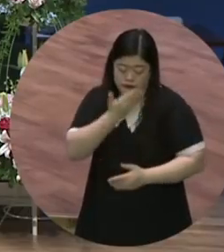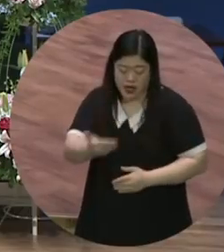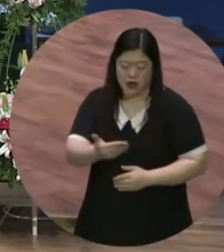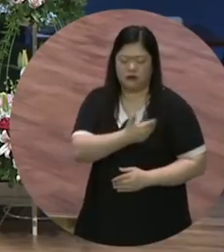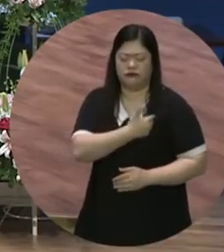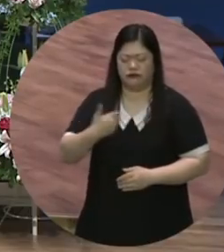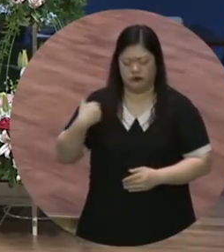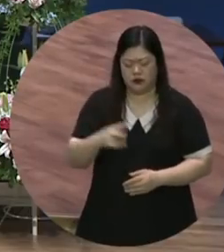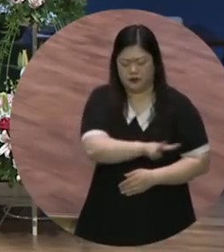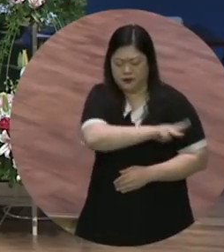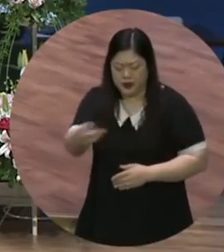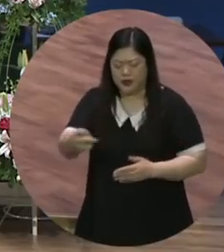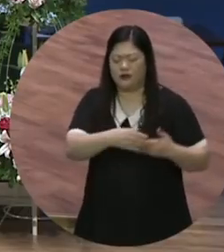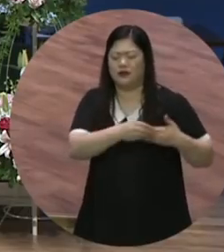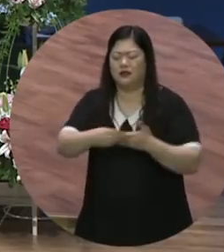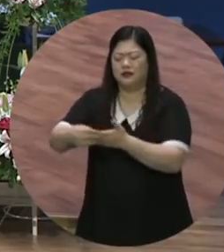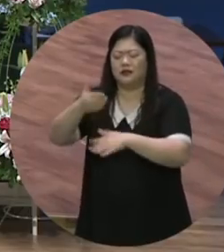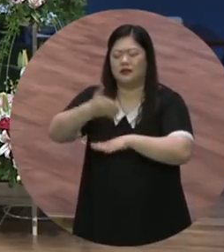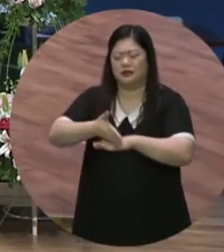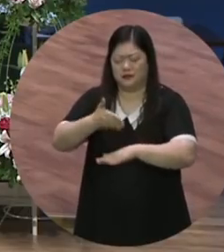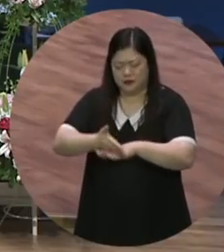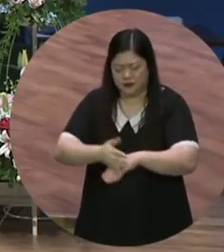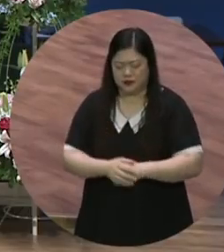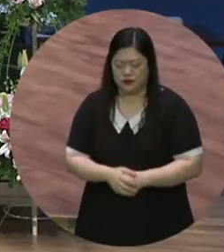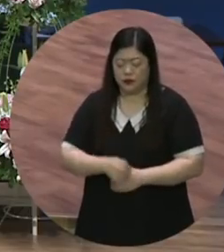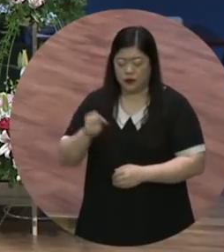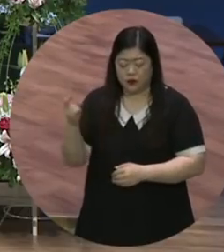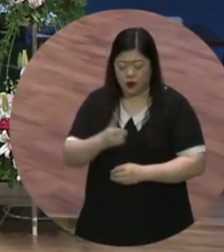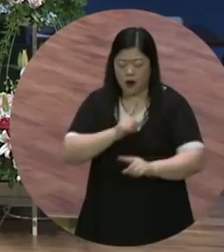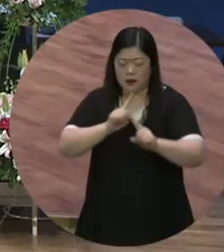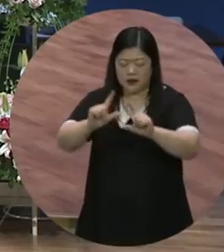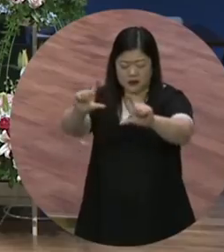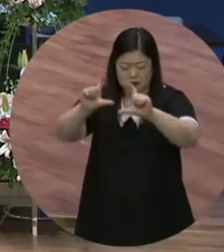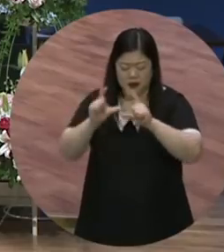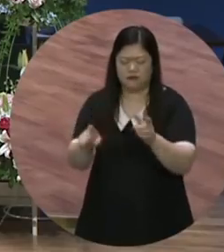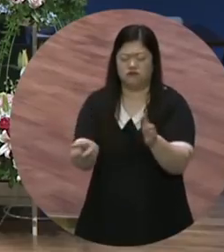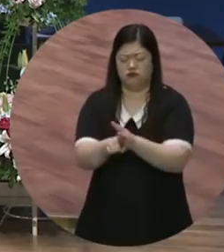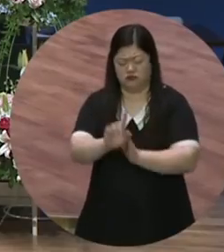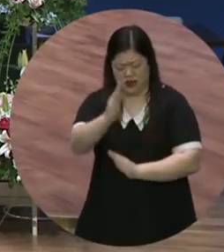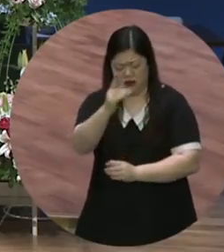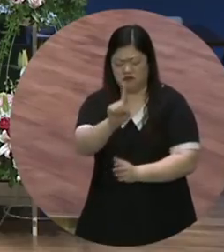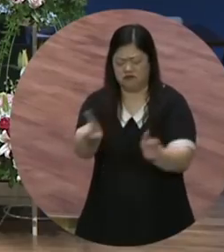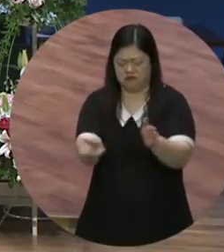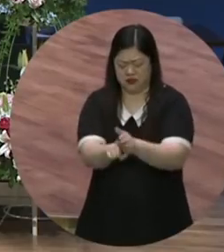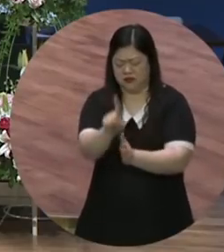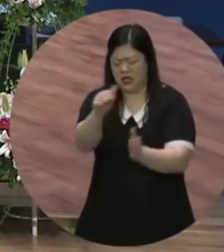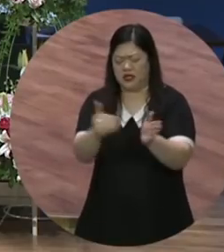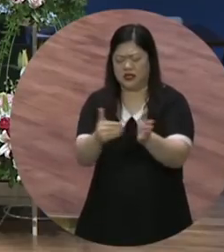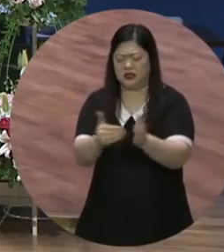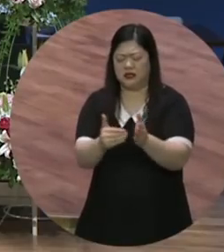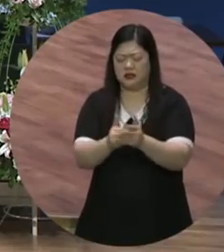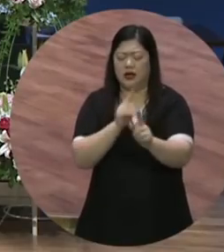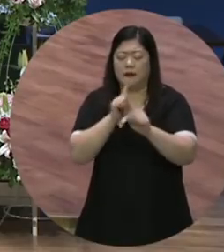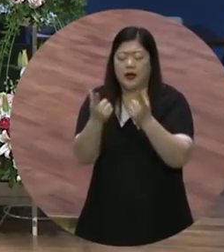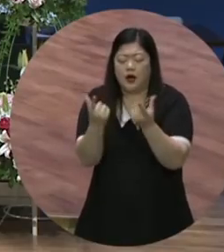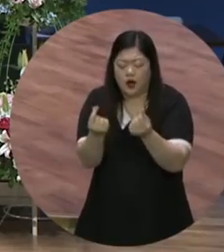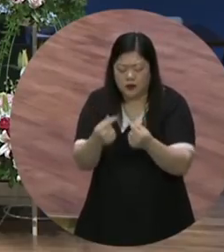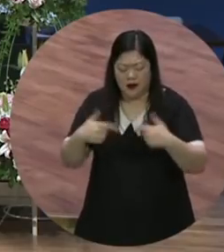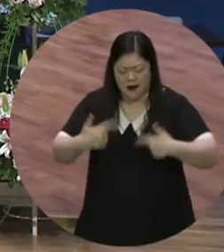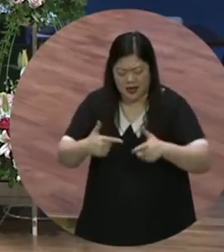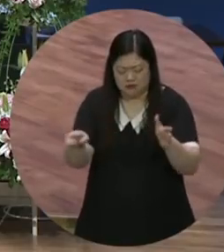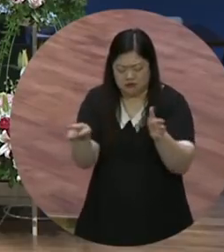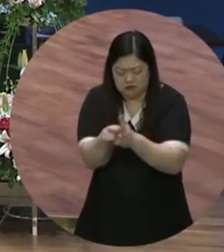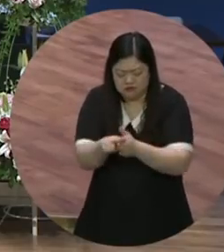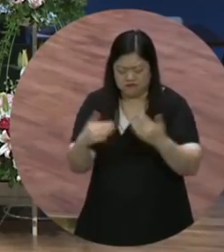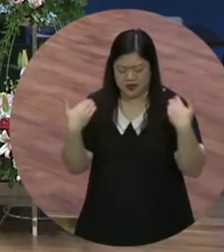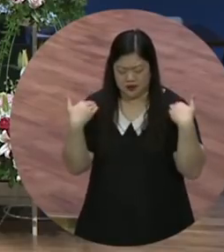되게 인도하여 주옵소서. 믿으면 된다는 강단 말씀으로 한 주간 구원받는 믿음과 성장하는 믿음으로